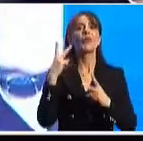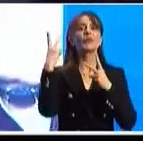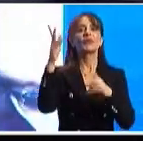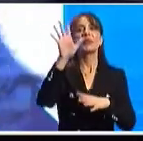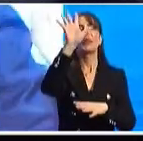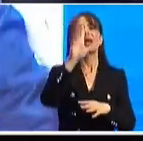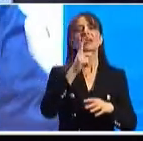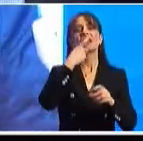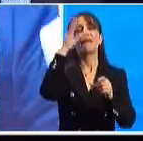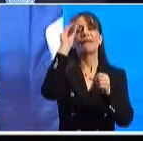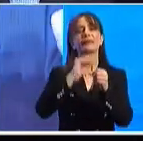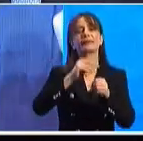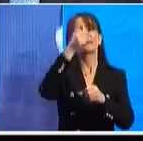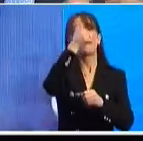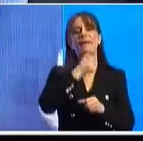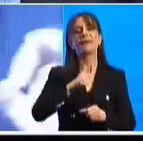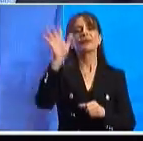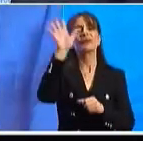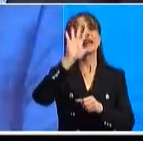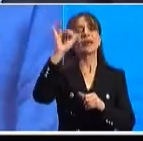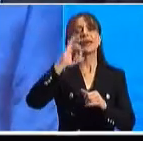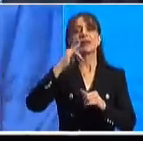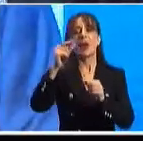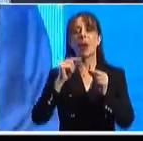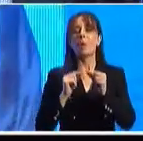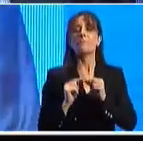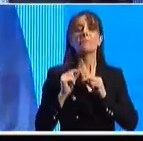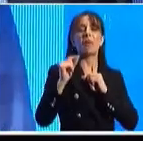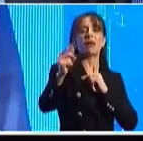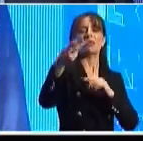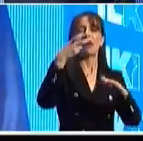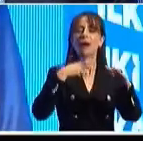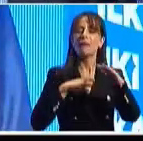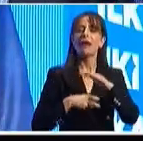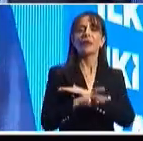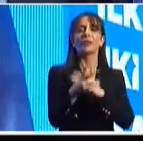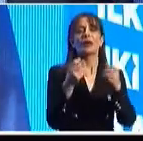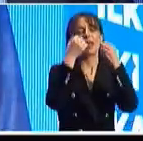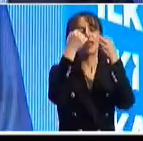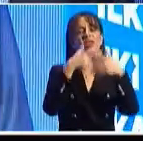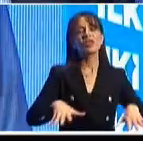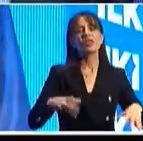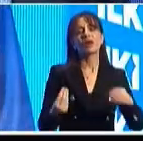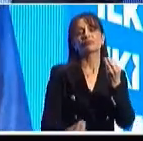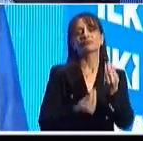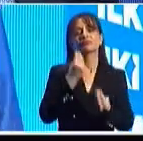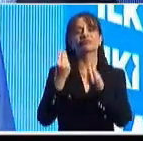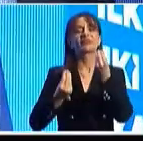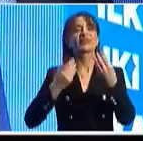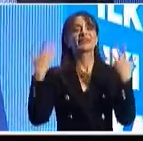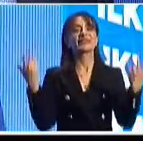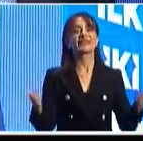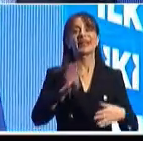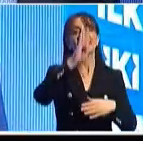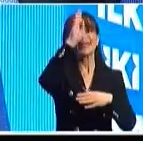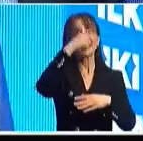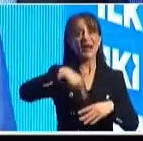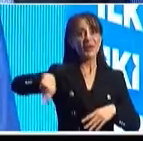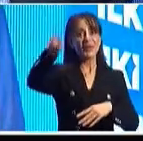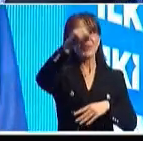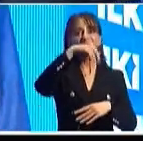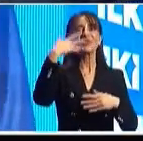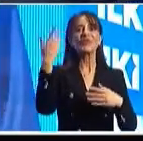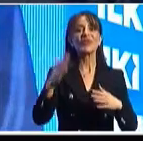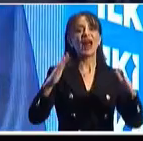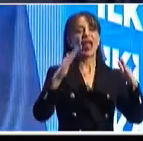içinde 650 kilometre raylı sisteme kavuşturacağız ve İstanbullu her bir kardeşim